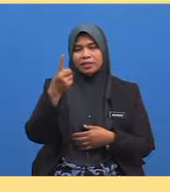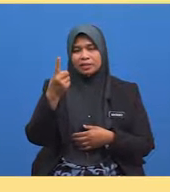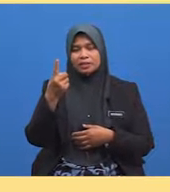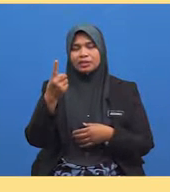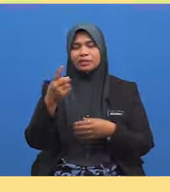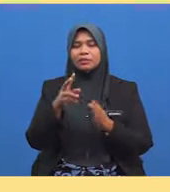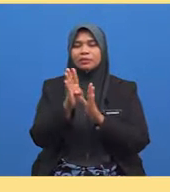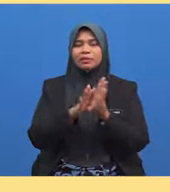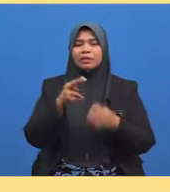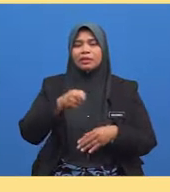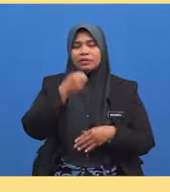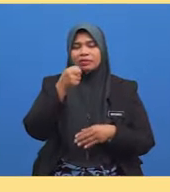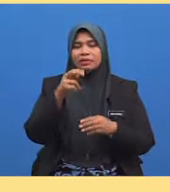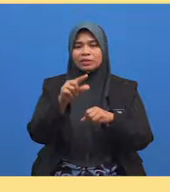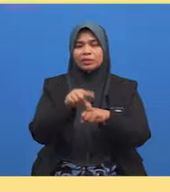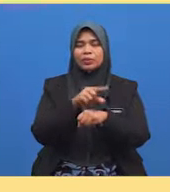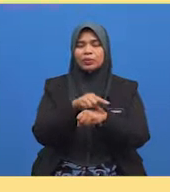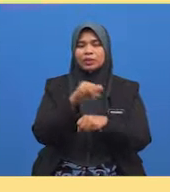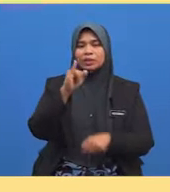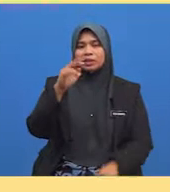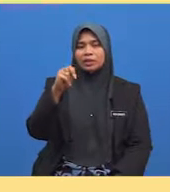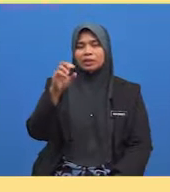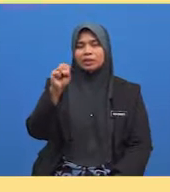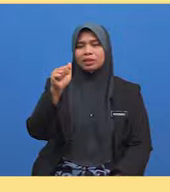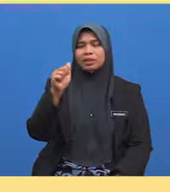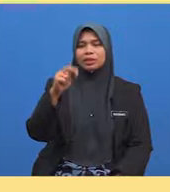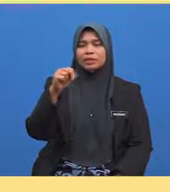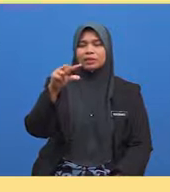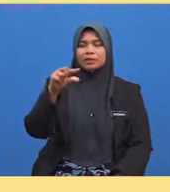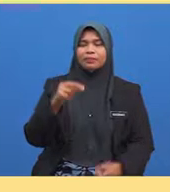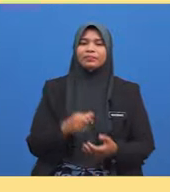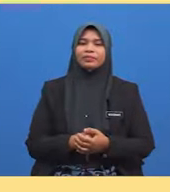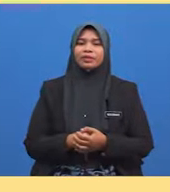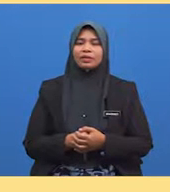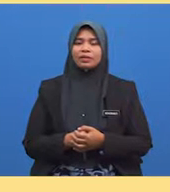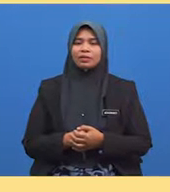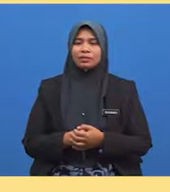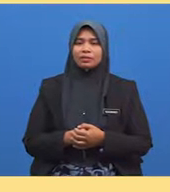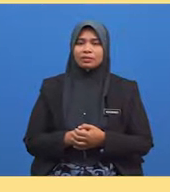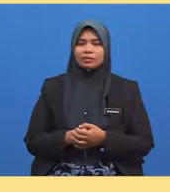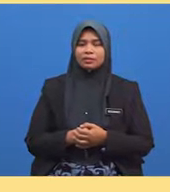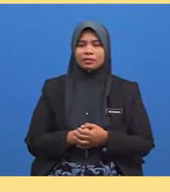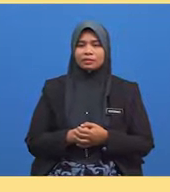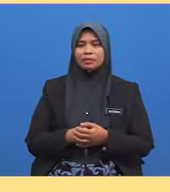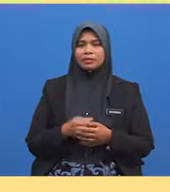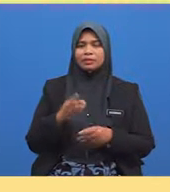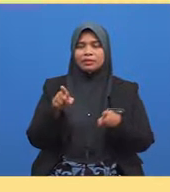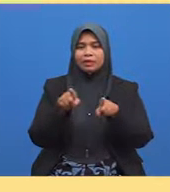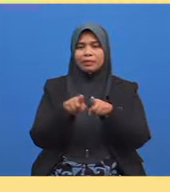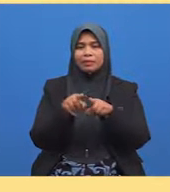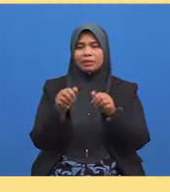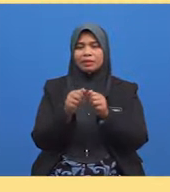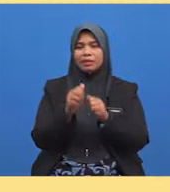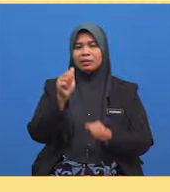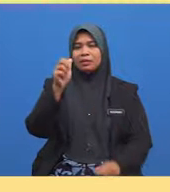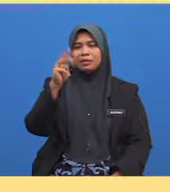Cuma haiwan ikan yang bernafas menggunakan insang. Dan begitu juga dengan kumpulan